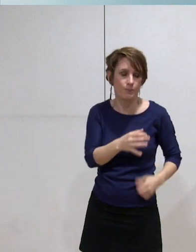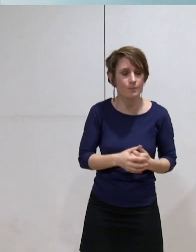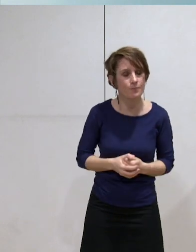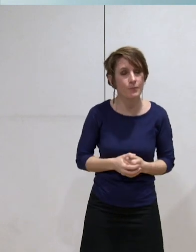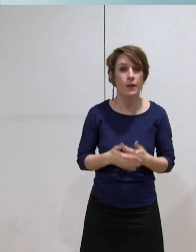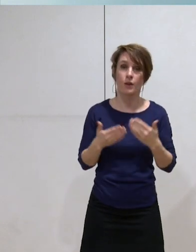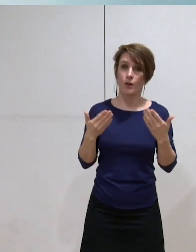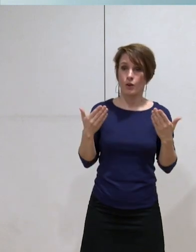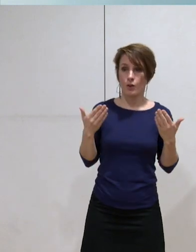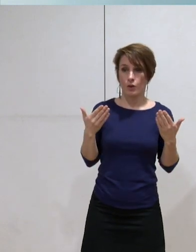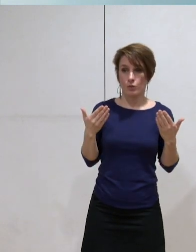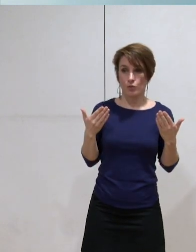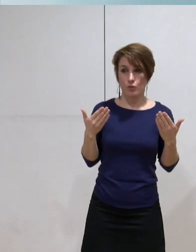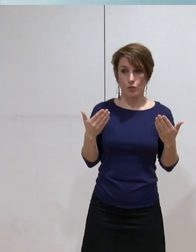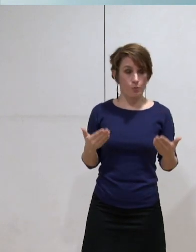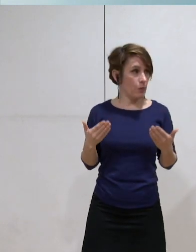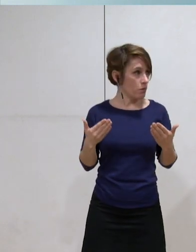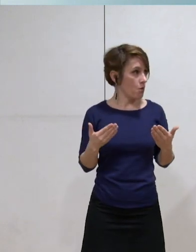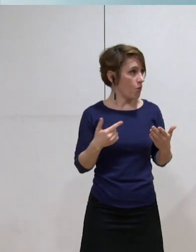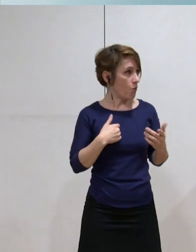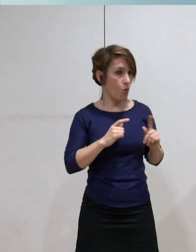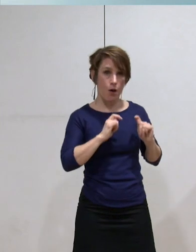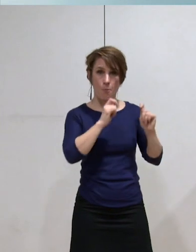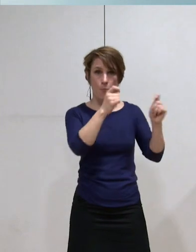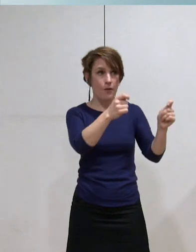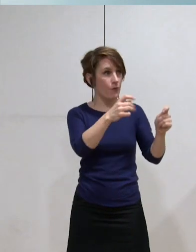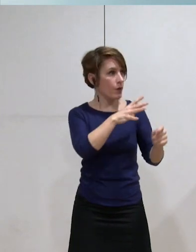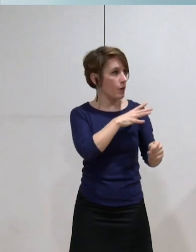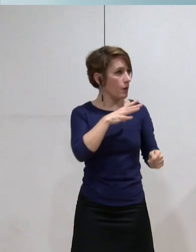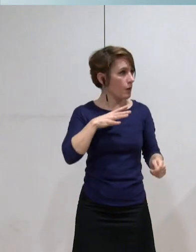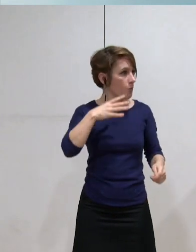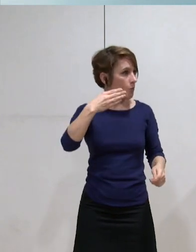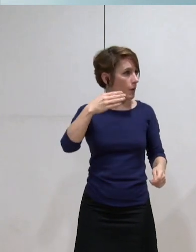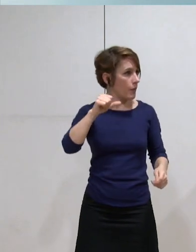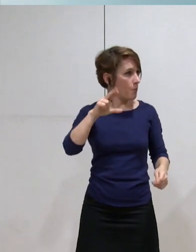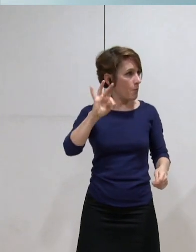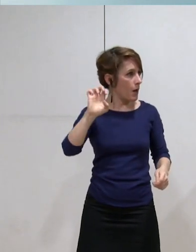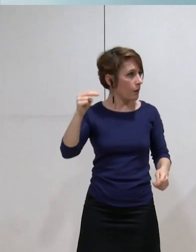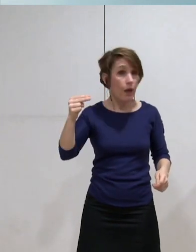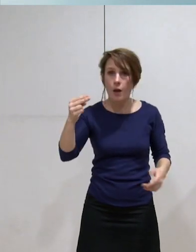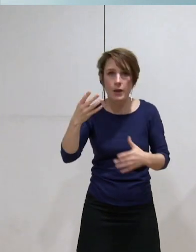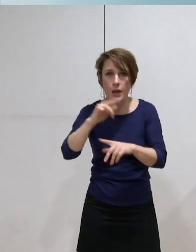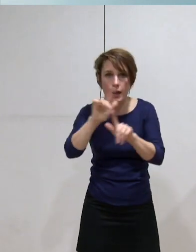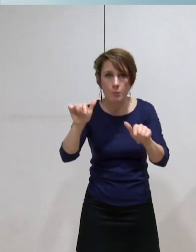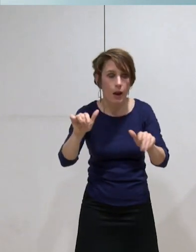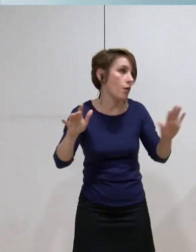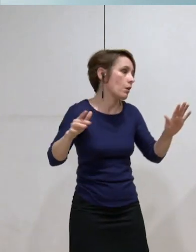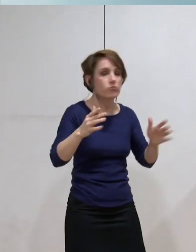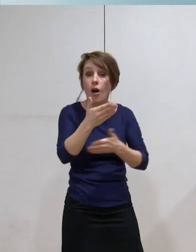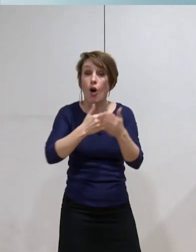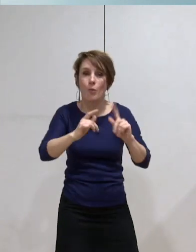la parole elle est pas là à madame mlisa Martin ben alors je vais donner la parole à Monsieur Vincent